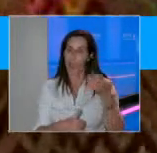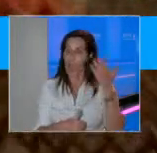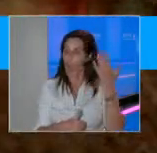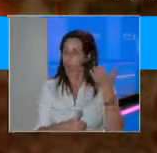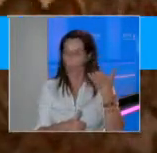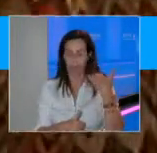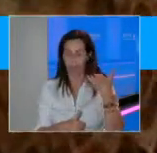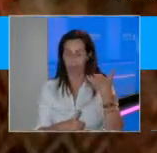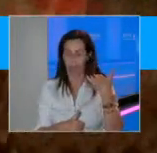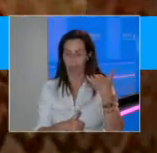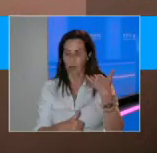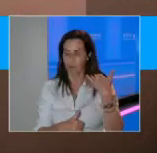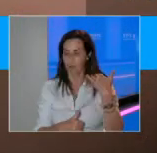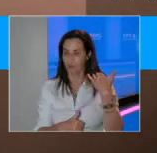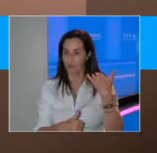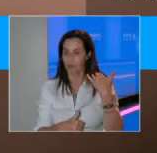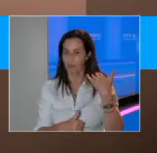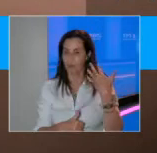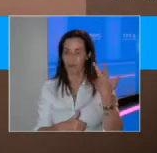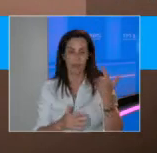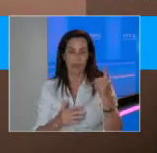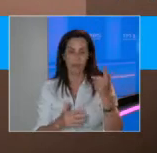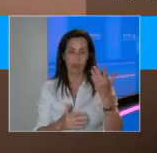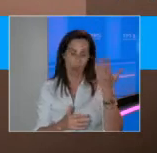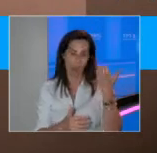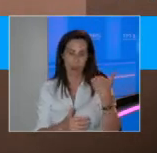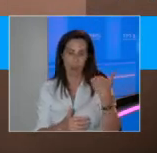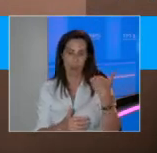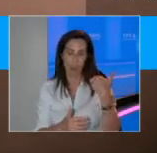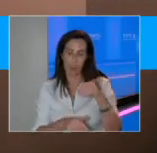הטעיה מאוד גדולה לטובת נסיבות של